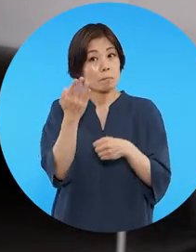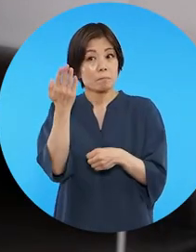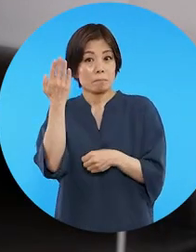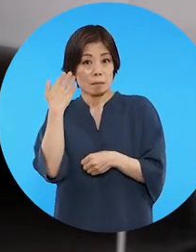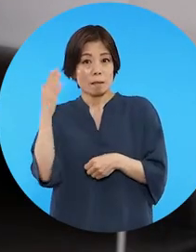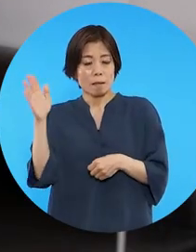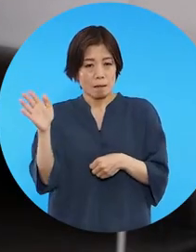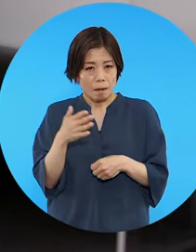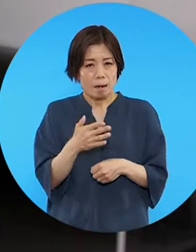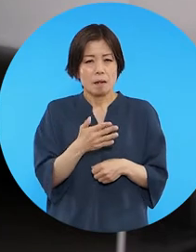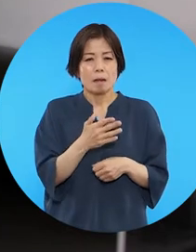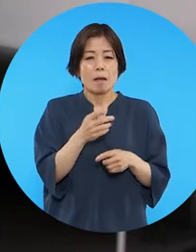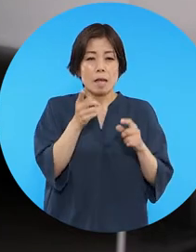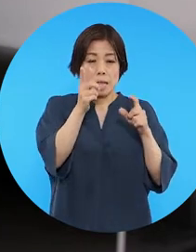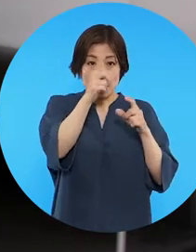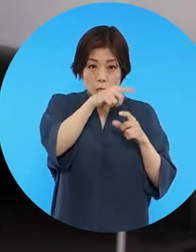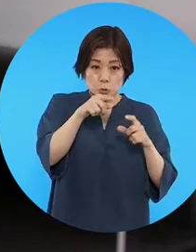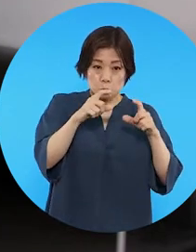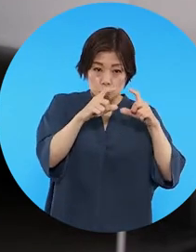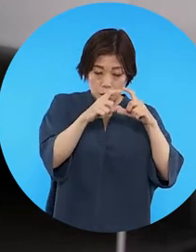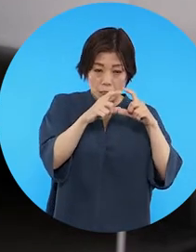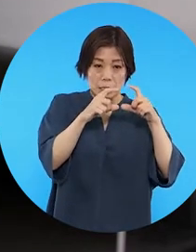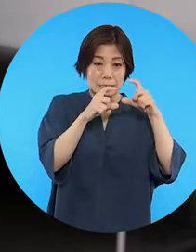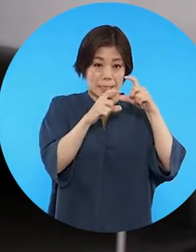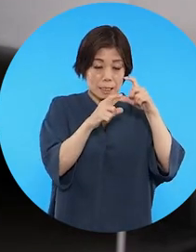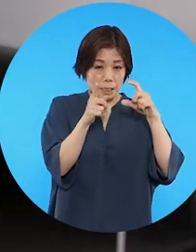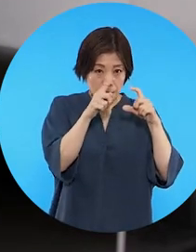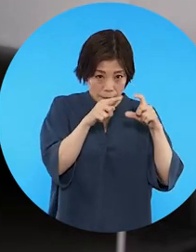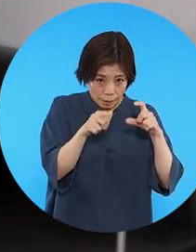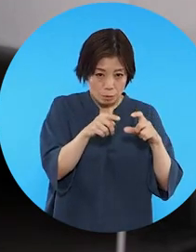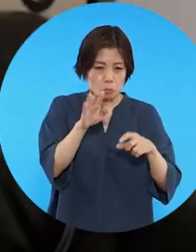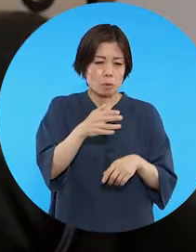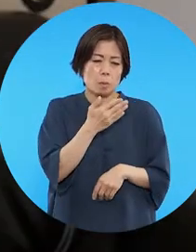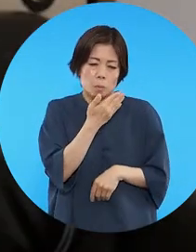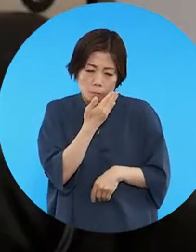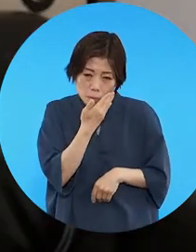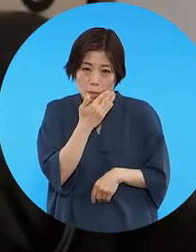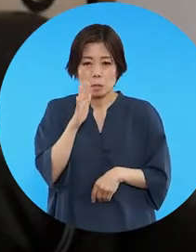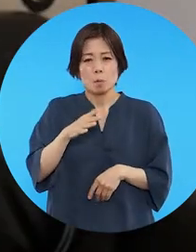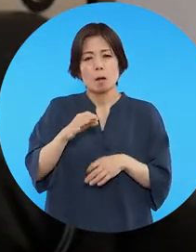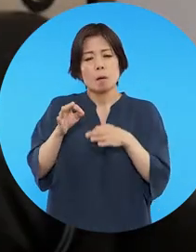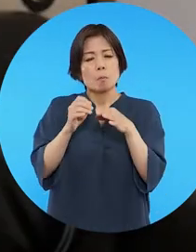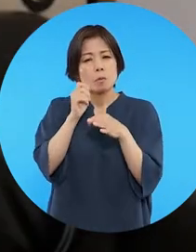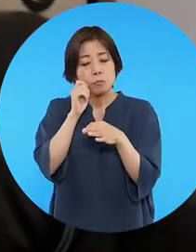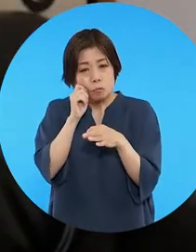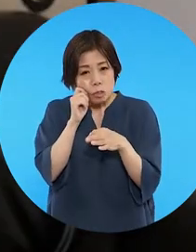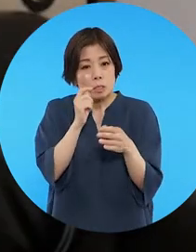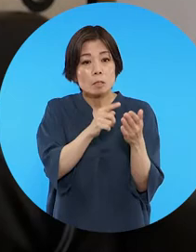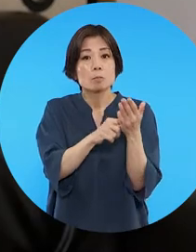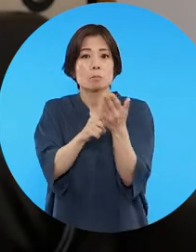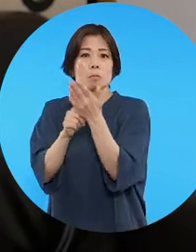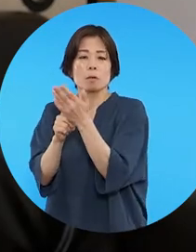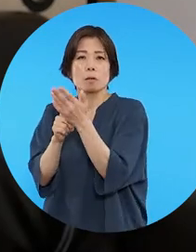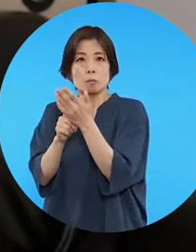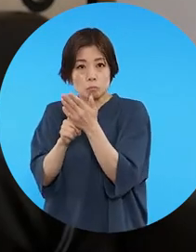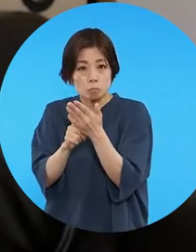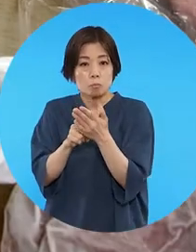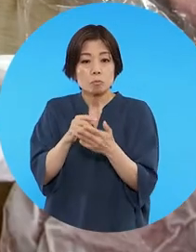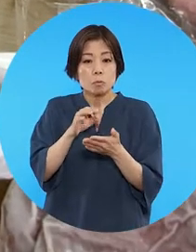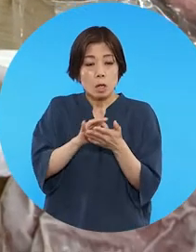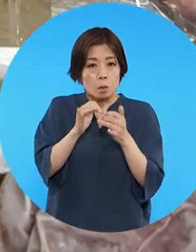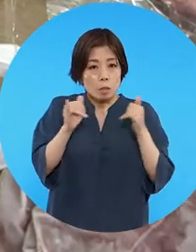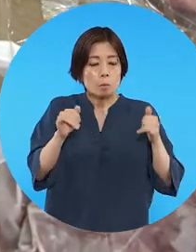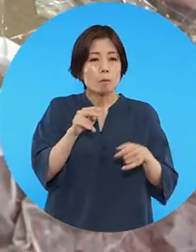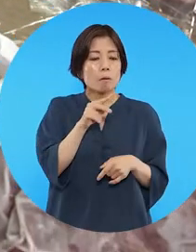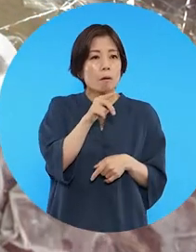もったいないだとか訳ありっていう形が結構いろんな形で出てきてると思うんですけど、まあ、消費者もだんだんそれにある程度教育されてきてるのか、こ